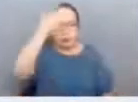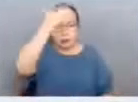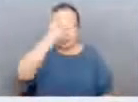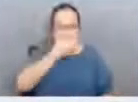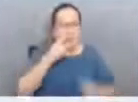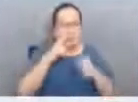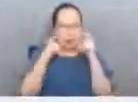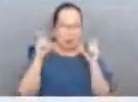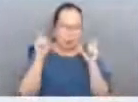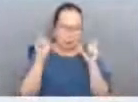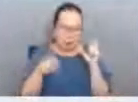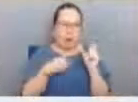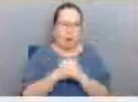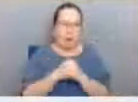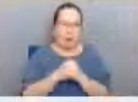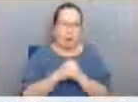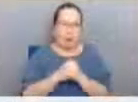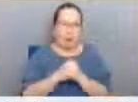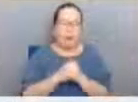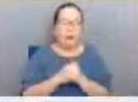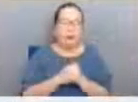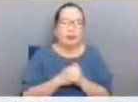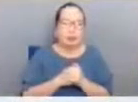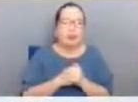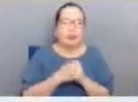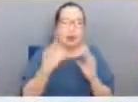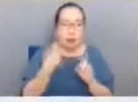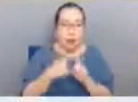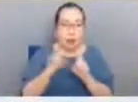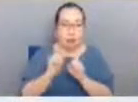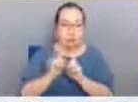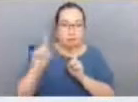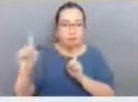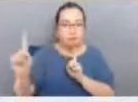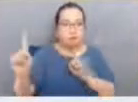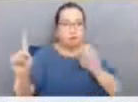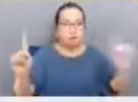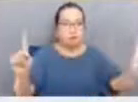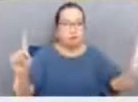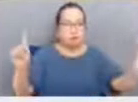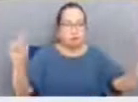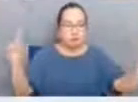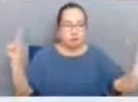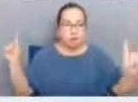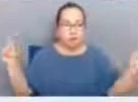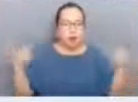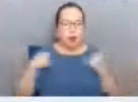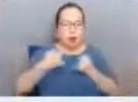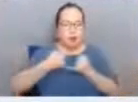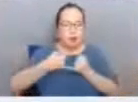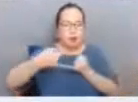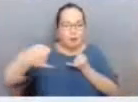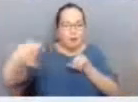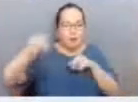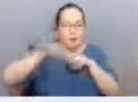umaga. At mula Davao City papunta ng Talikod Island ay alauna 50 ng hapon.